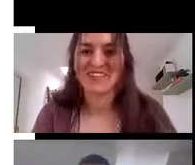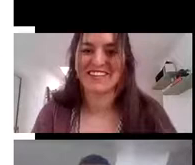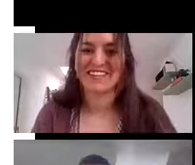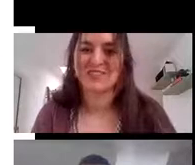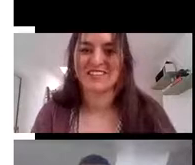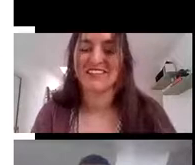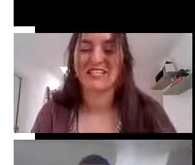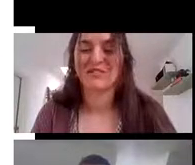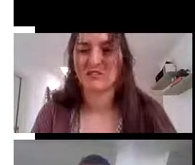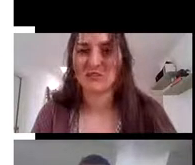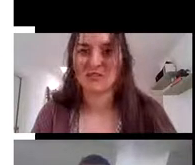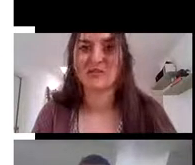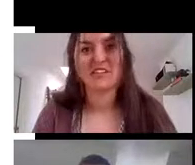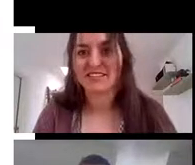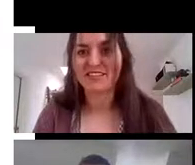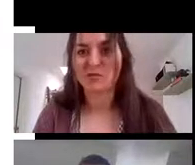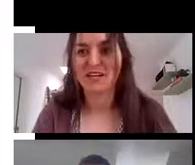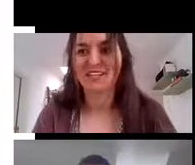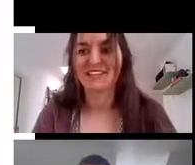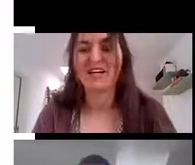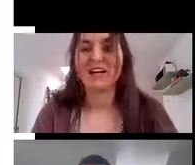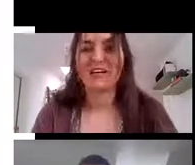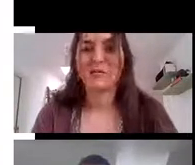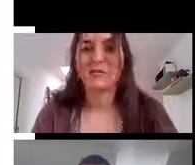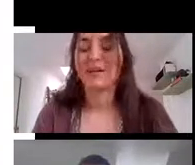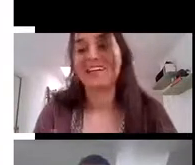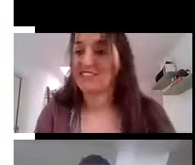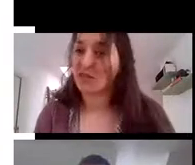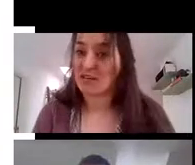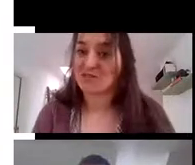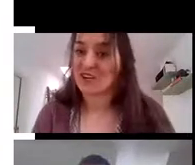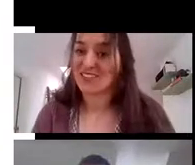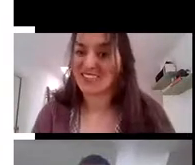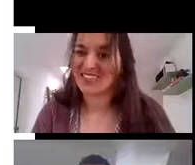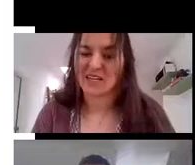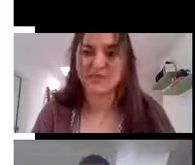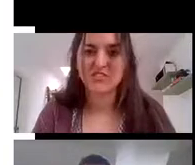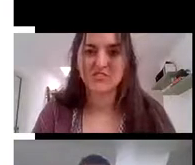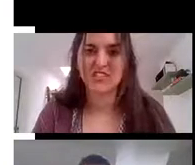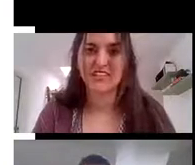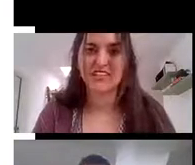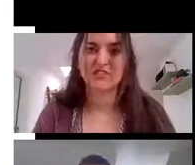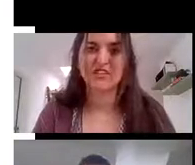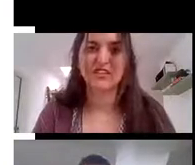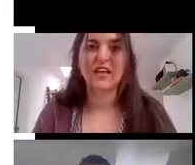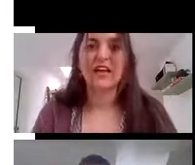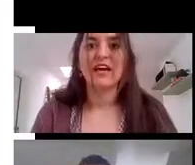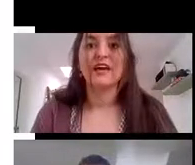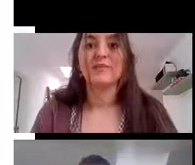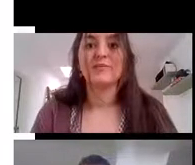horen we in het nieuws dat toch de goede kant aan het opgaan is. Maar dat is en blijft altijd een klein beetje onzeker